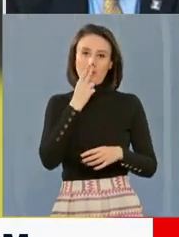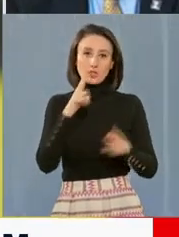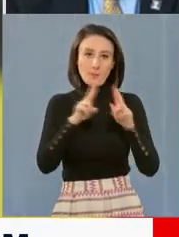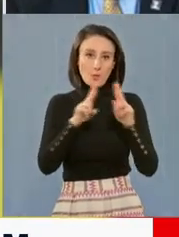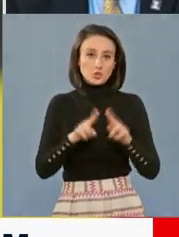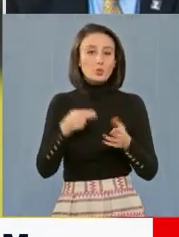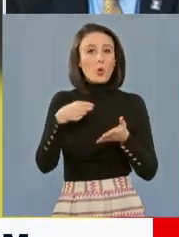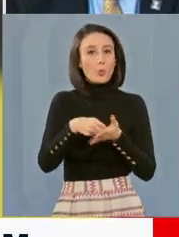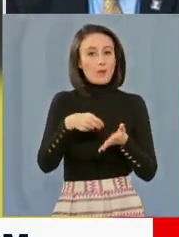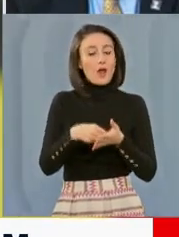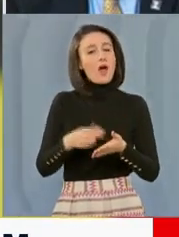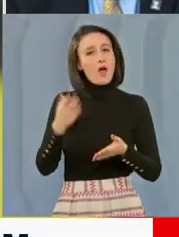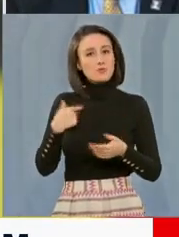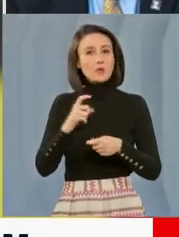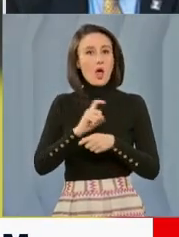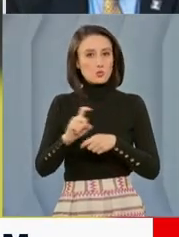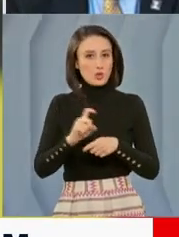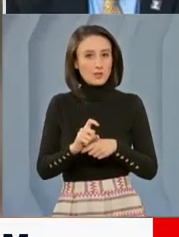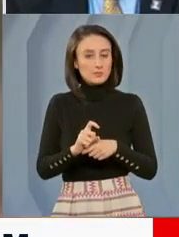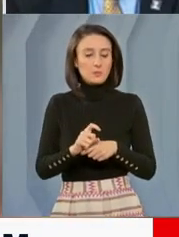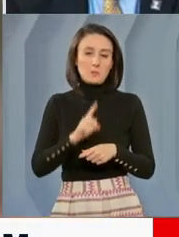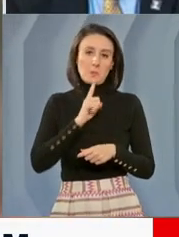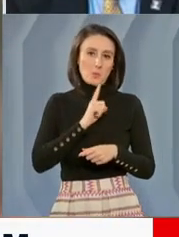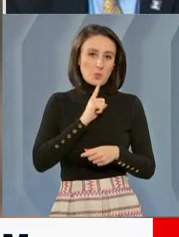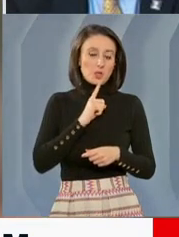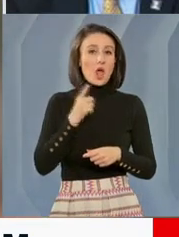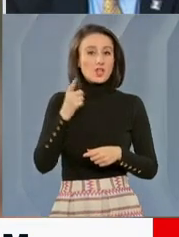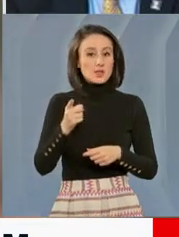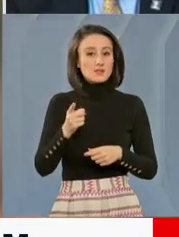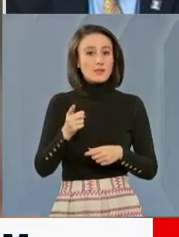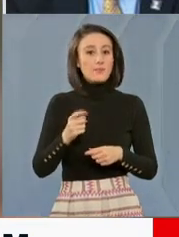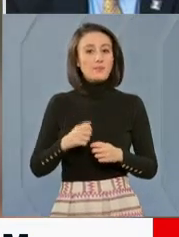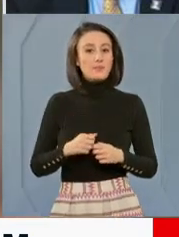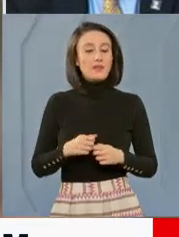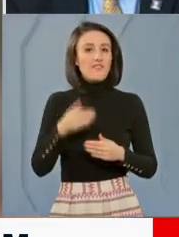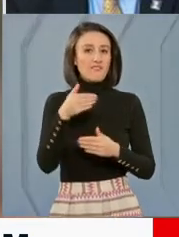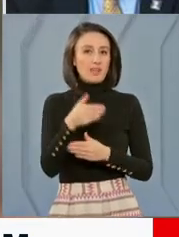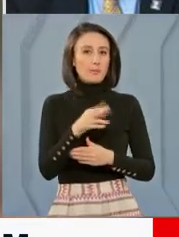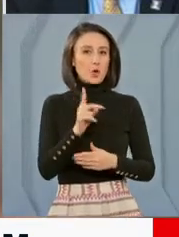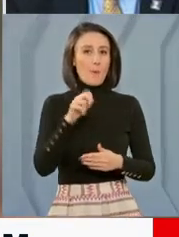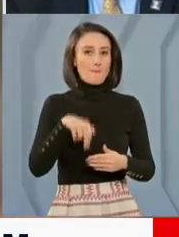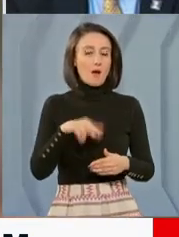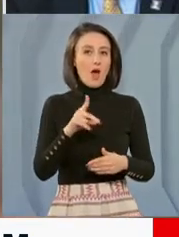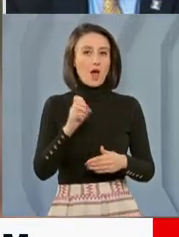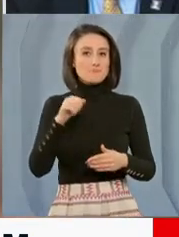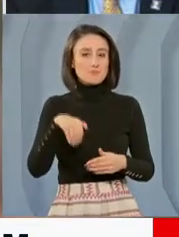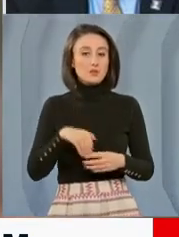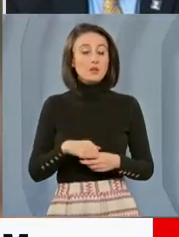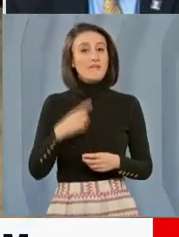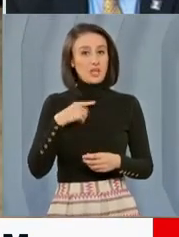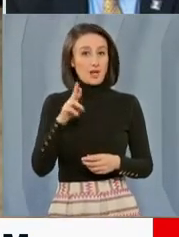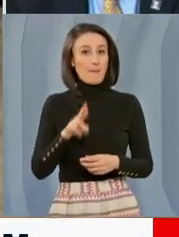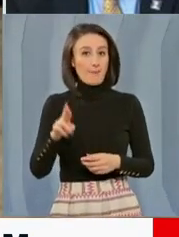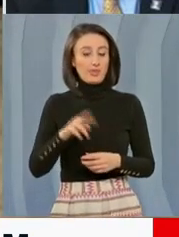de achiziție. Ați fost acuzat... Cu atât mai puțin de la această entitate Romar. Romar. Vă